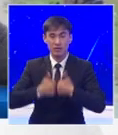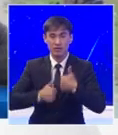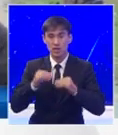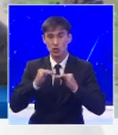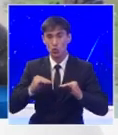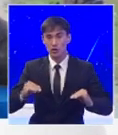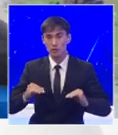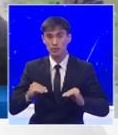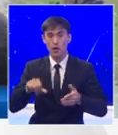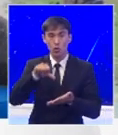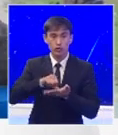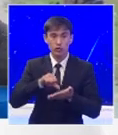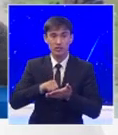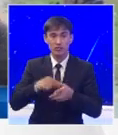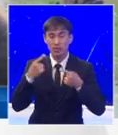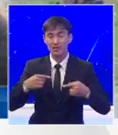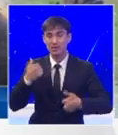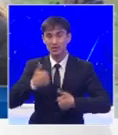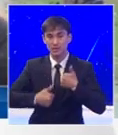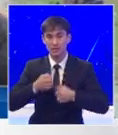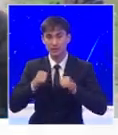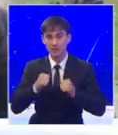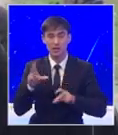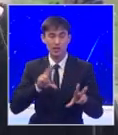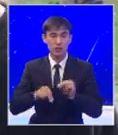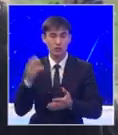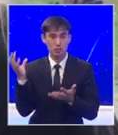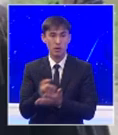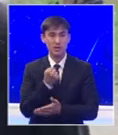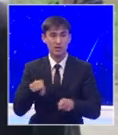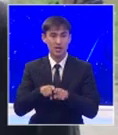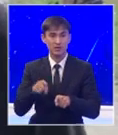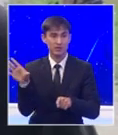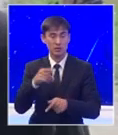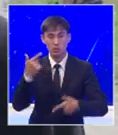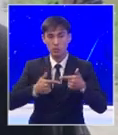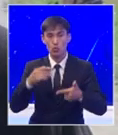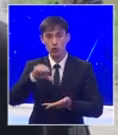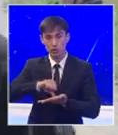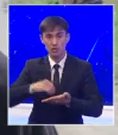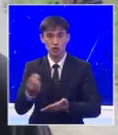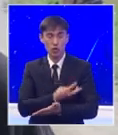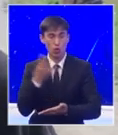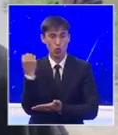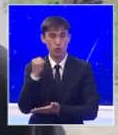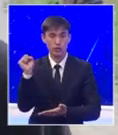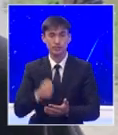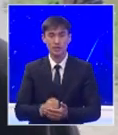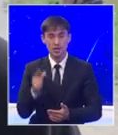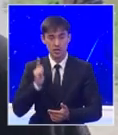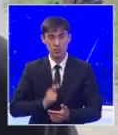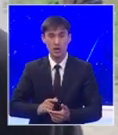можно поучаствовать, попробовать все разных видов. И надеемся на победу. И также всем соперникам и участникам желаем удачи, чтобы побольше